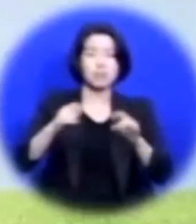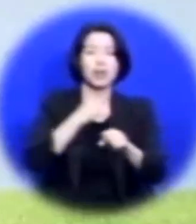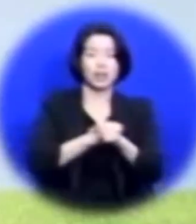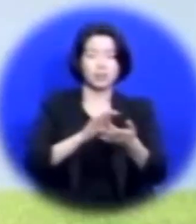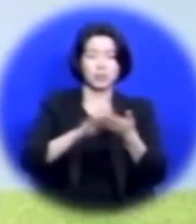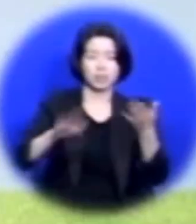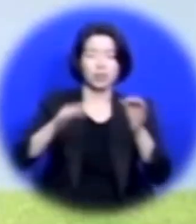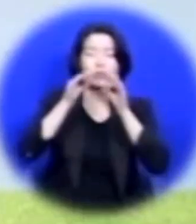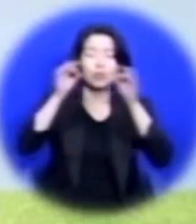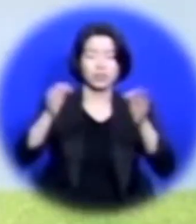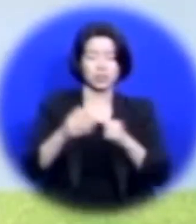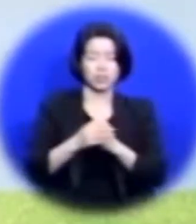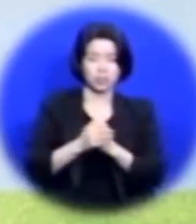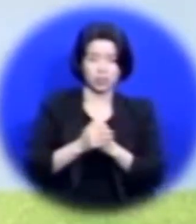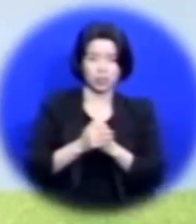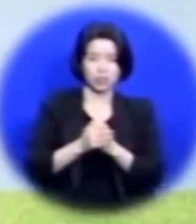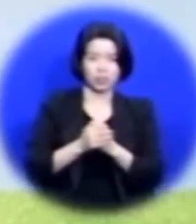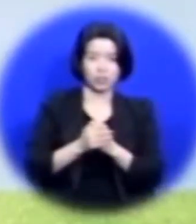외쳤어요